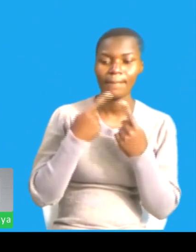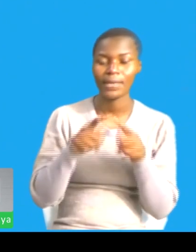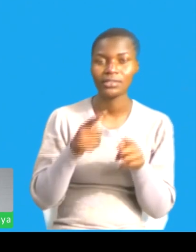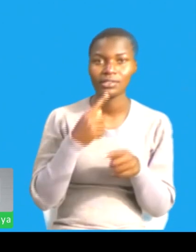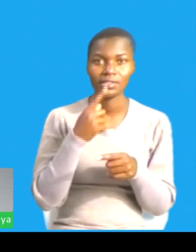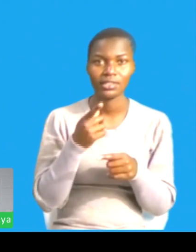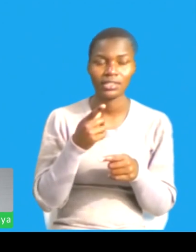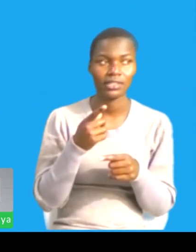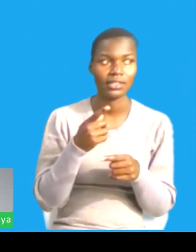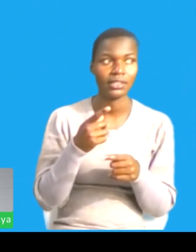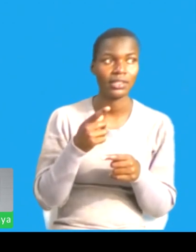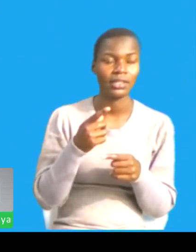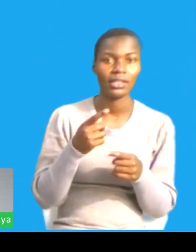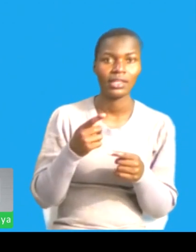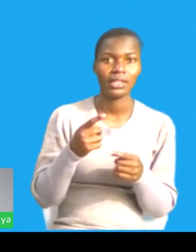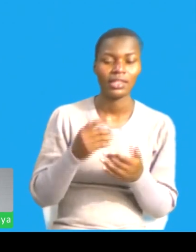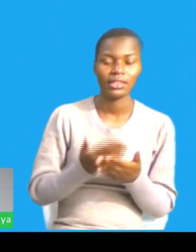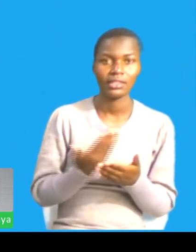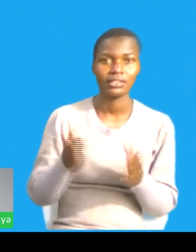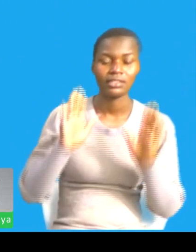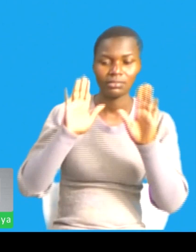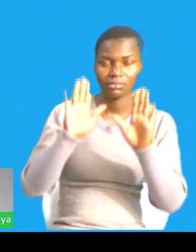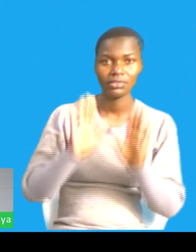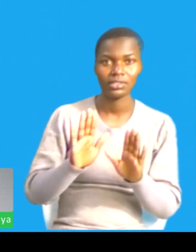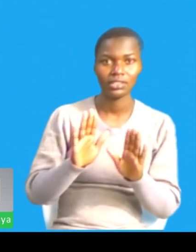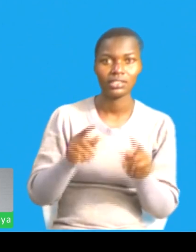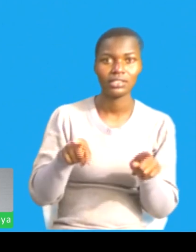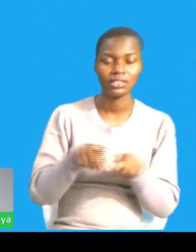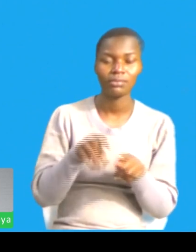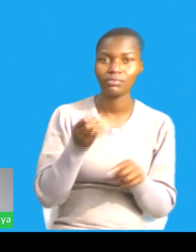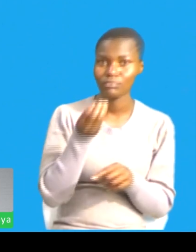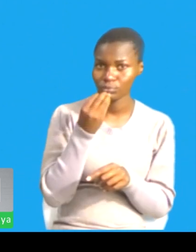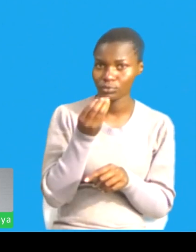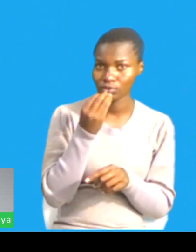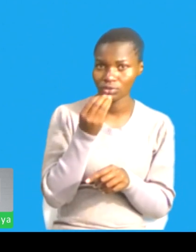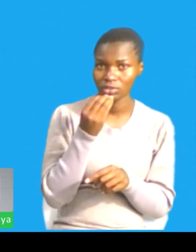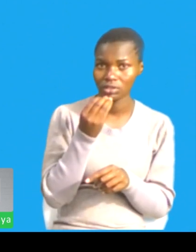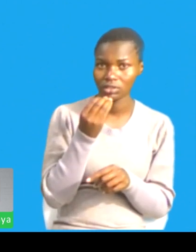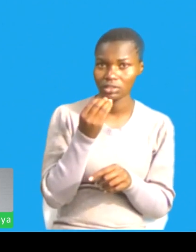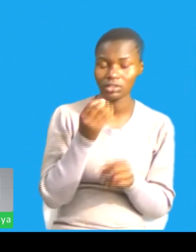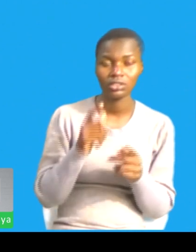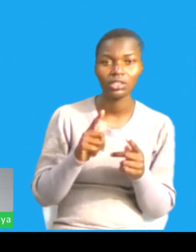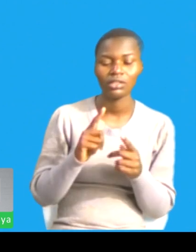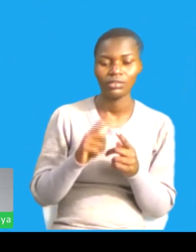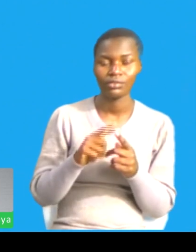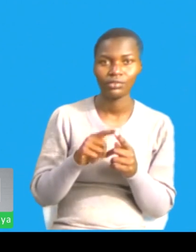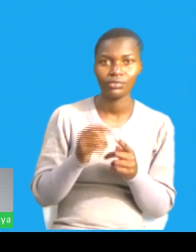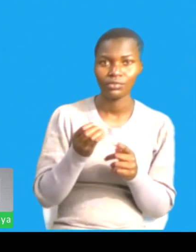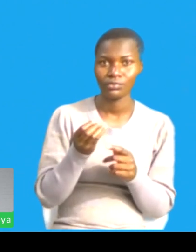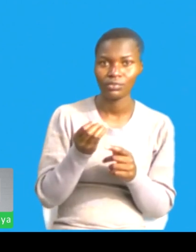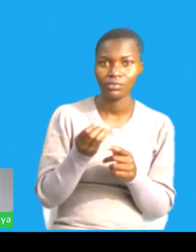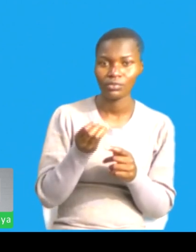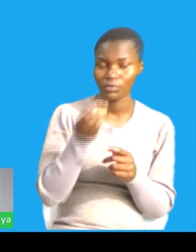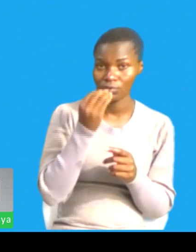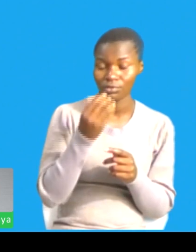vitu zile ni muhimu kama vyakula, kama tuseme vitu kama vyakula